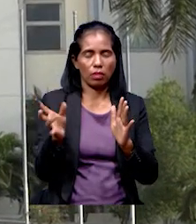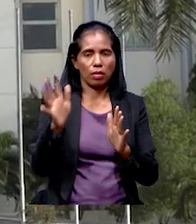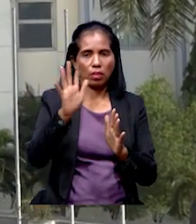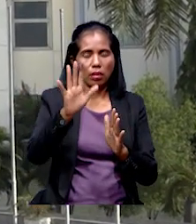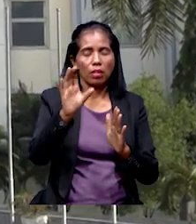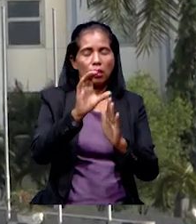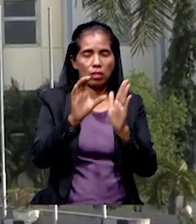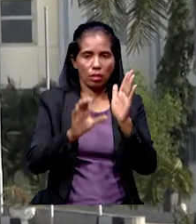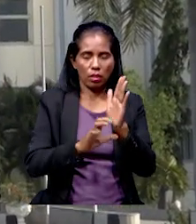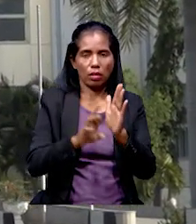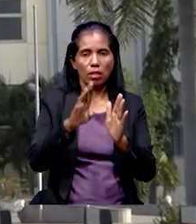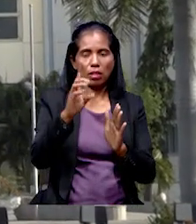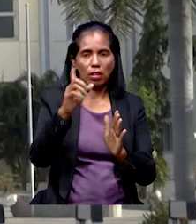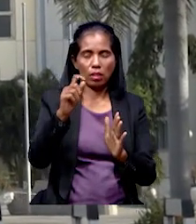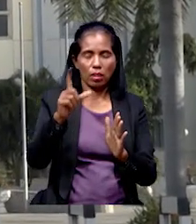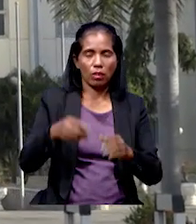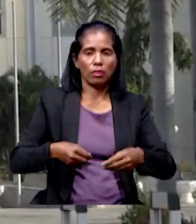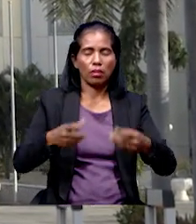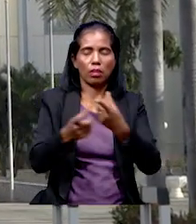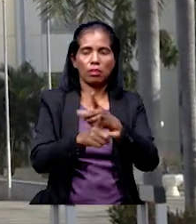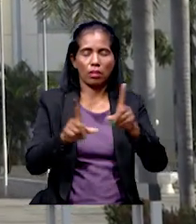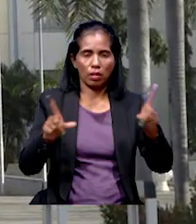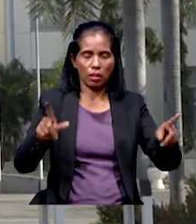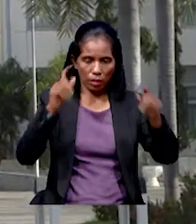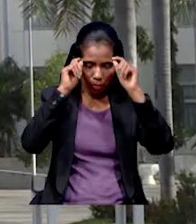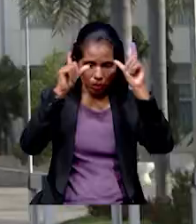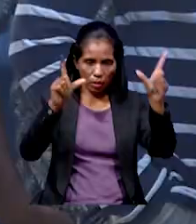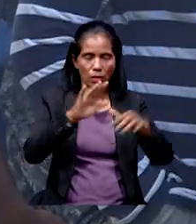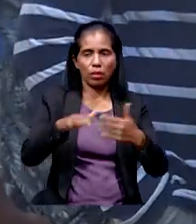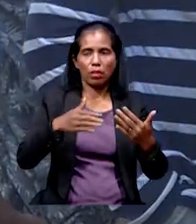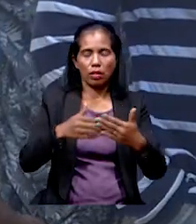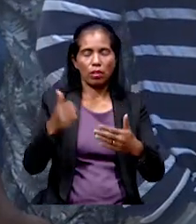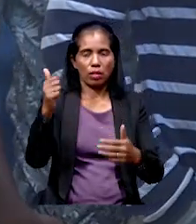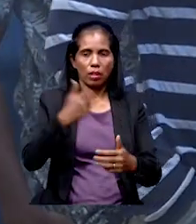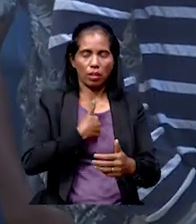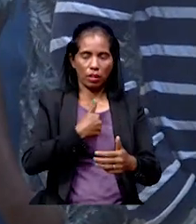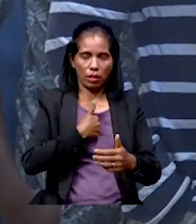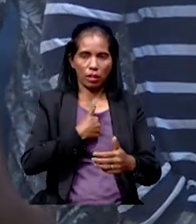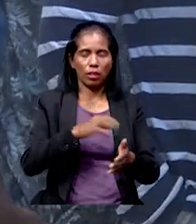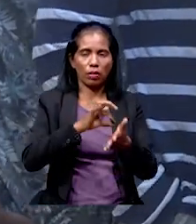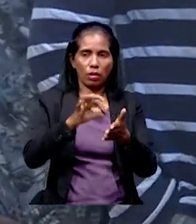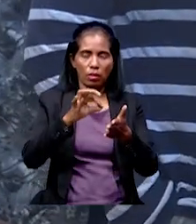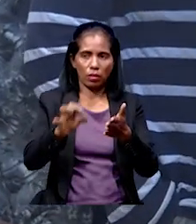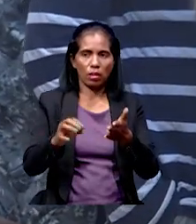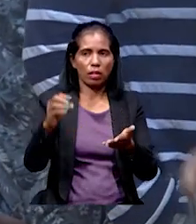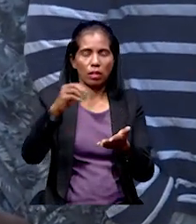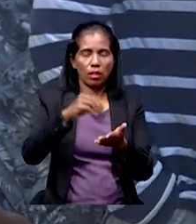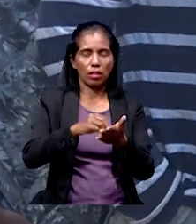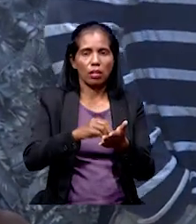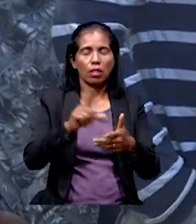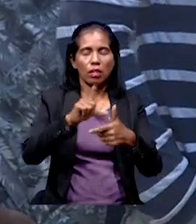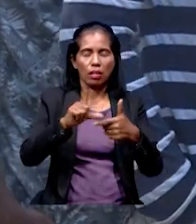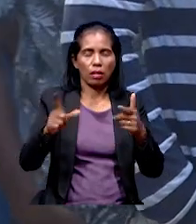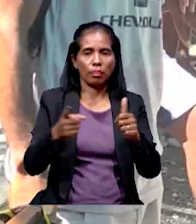Konstitusi RTL nebe fo liberdade ba Timoruan sira atu kandidata ang hafoi prense kriteria nebe aturia alinea